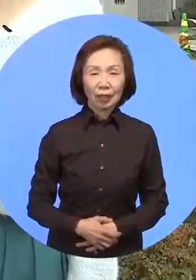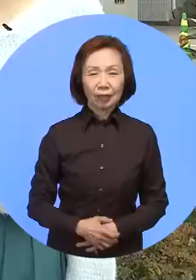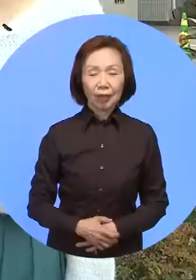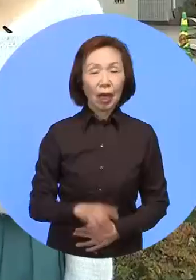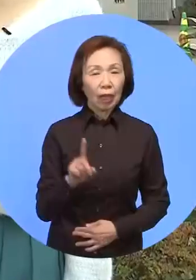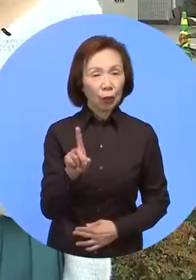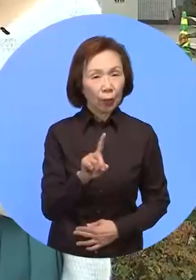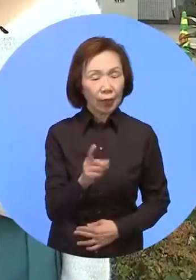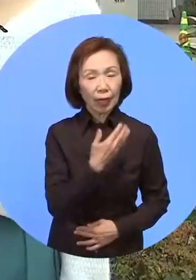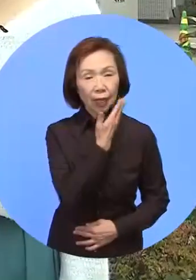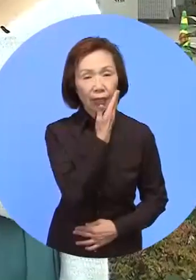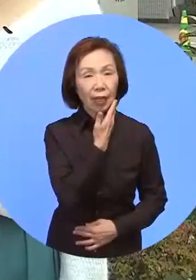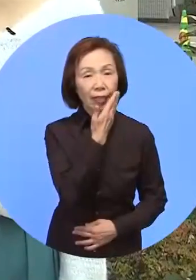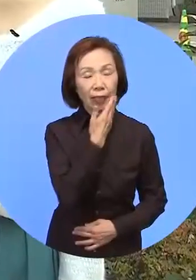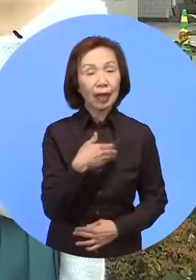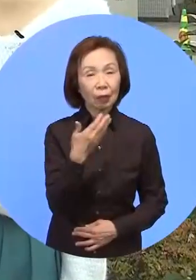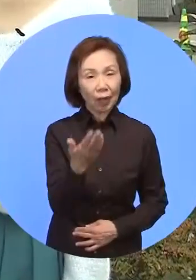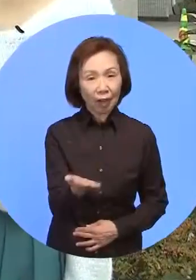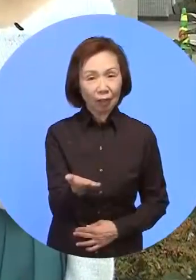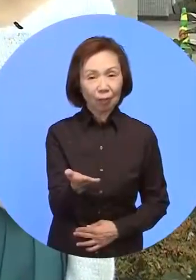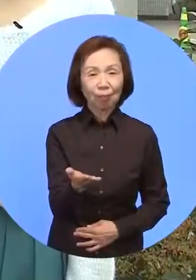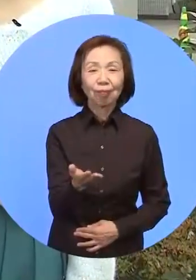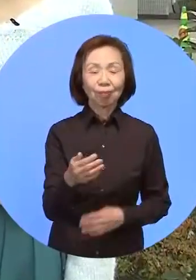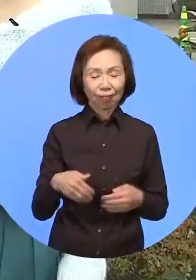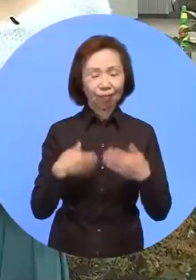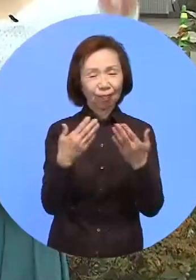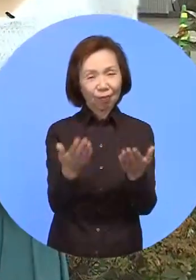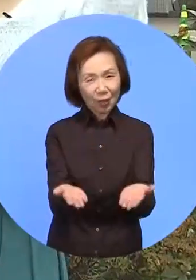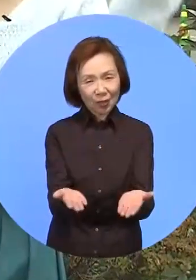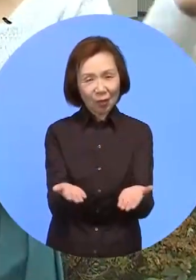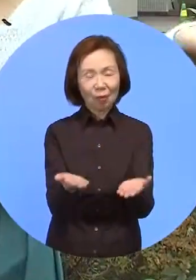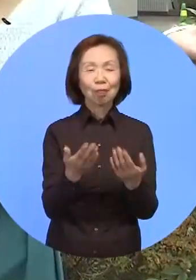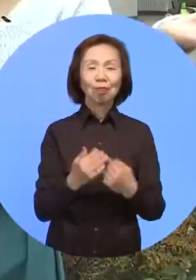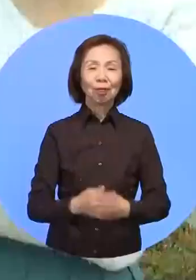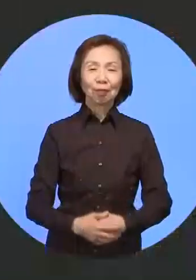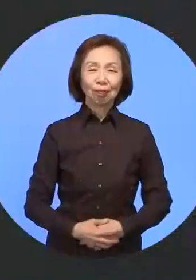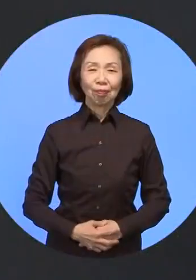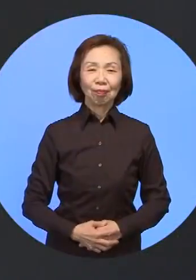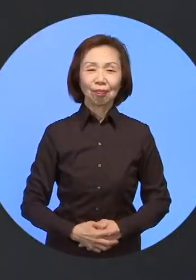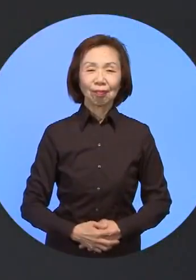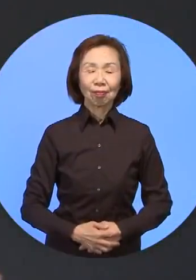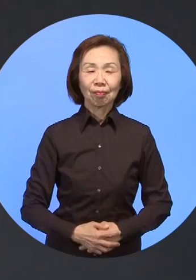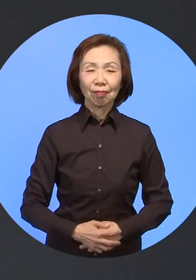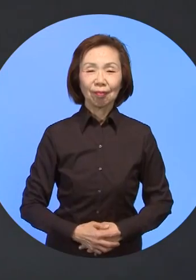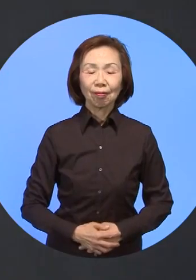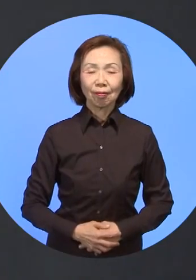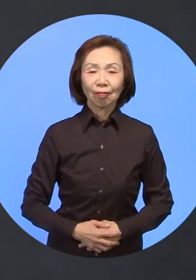ではどれだけ貴重な野菜なのかこちらをご覧ください。